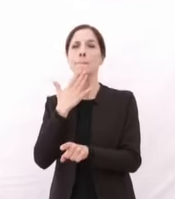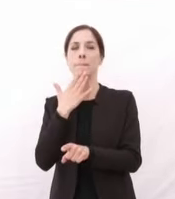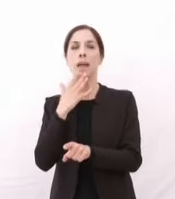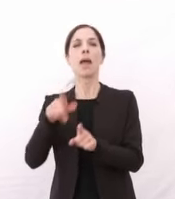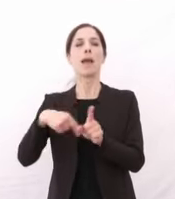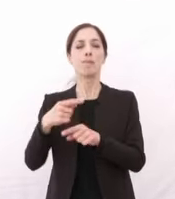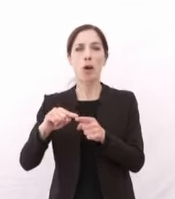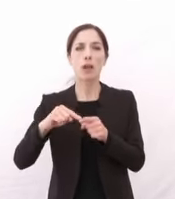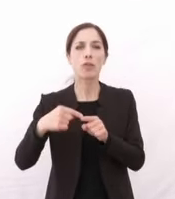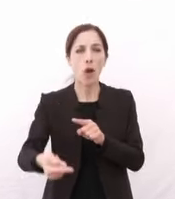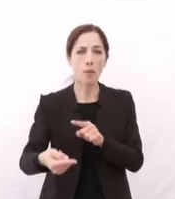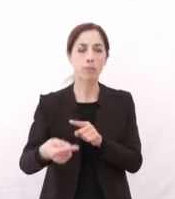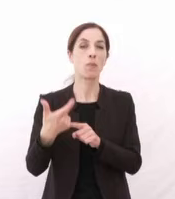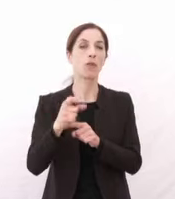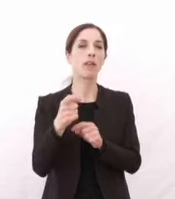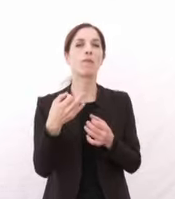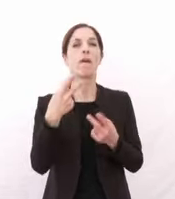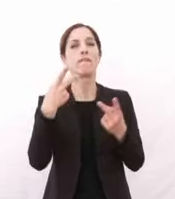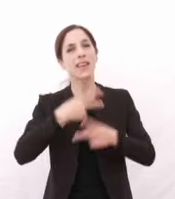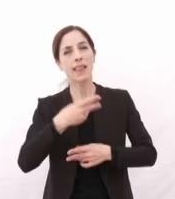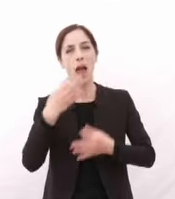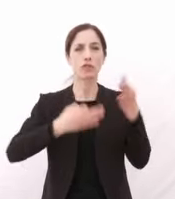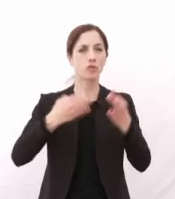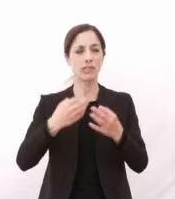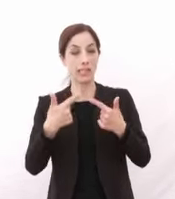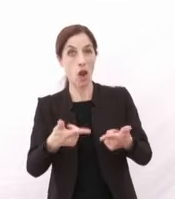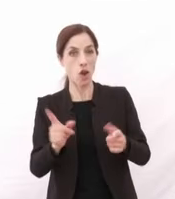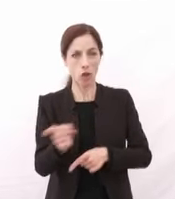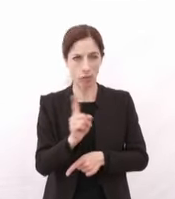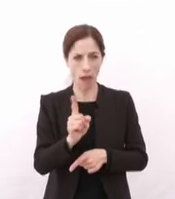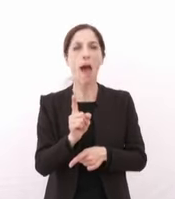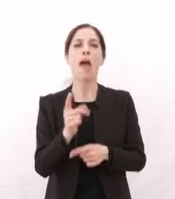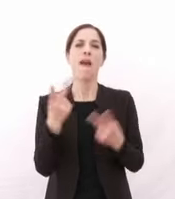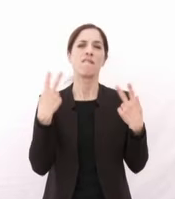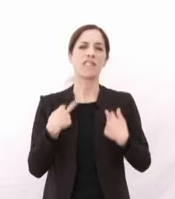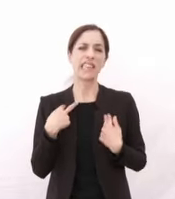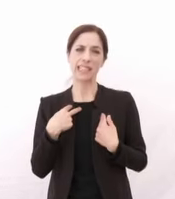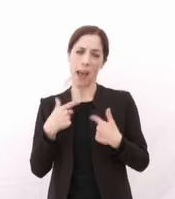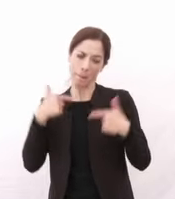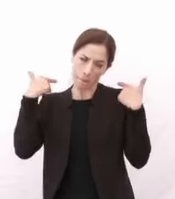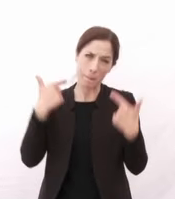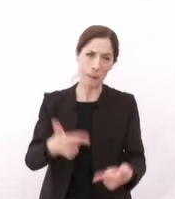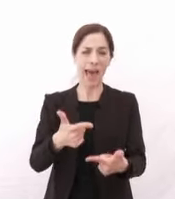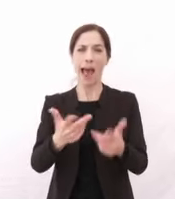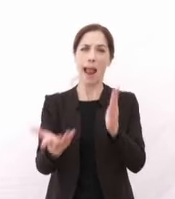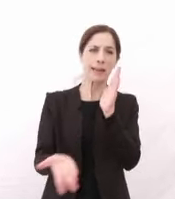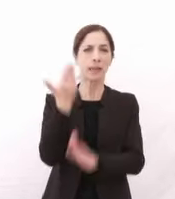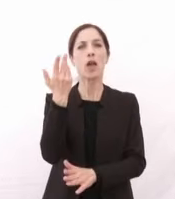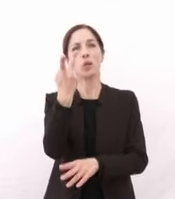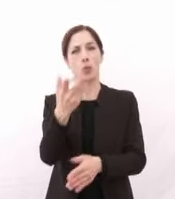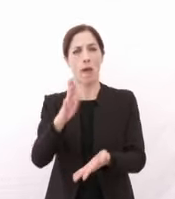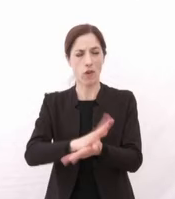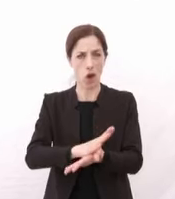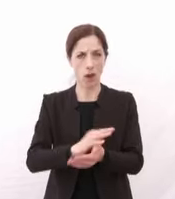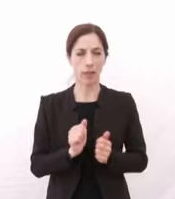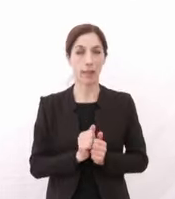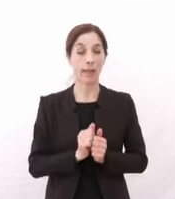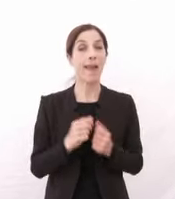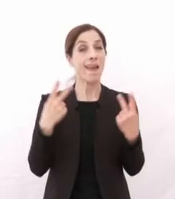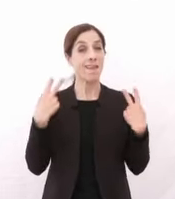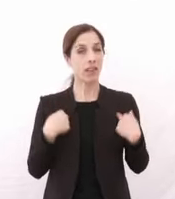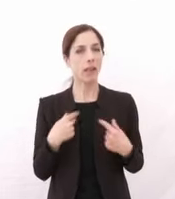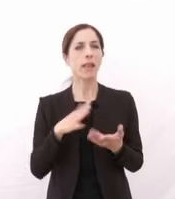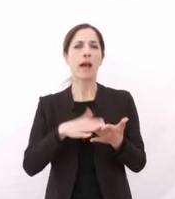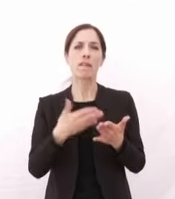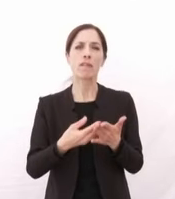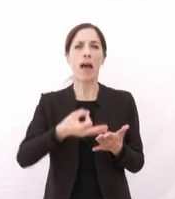verità e giustizia. Quella giustizia che tutti noi ci attenderemmo come doveroso tributo nei confronti di chi ha